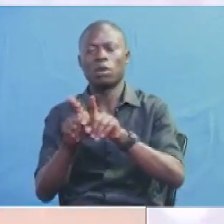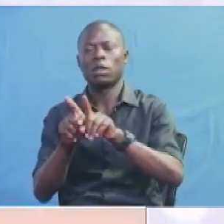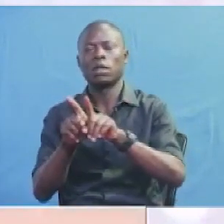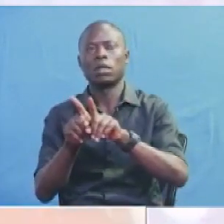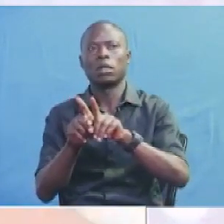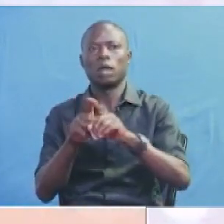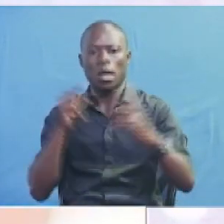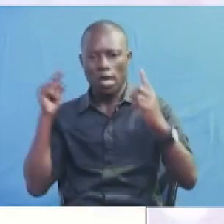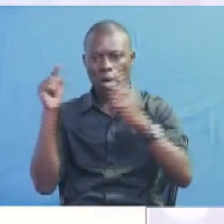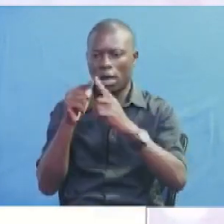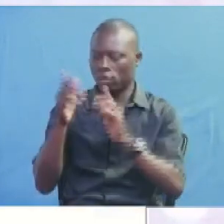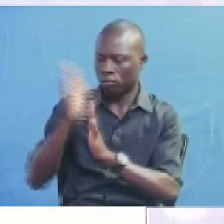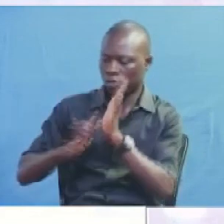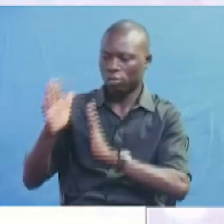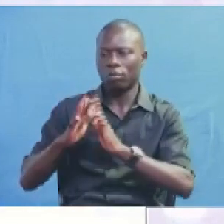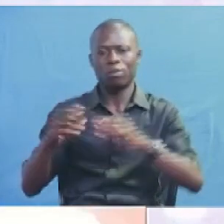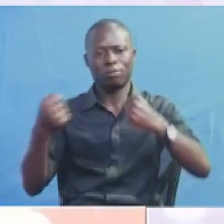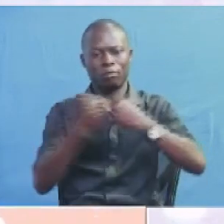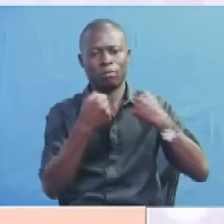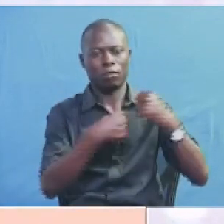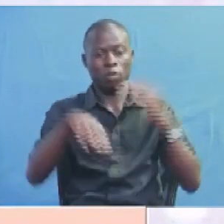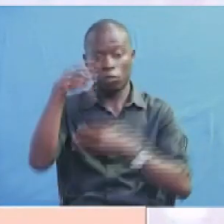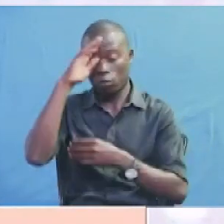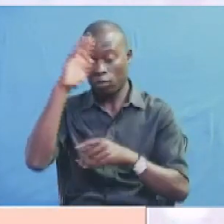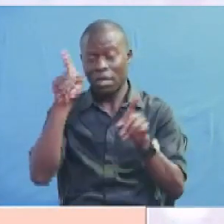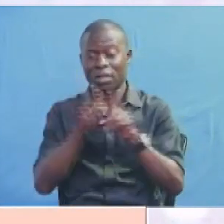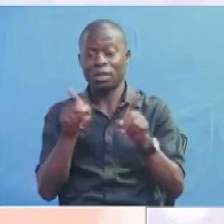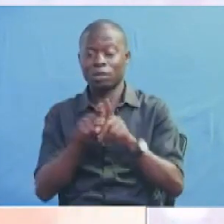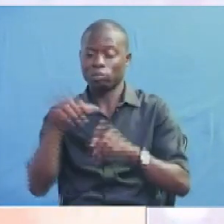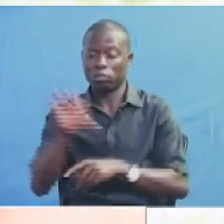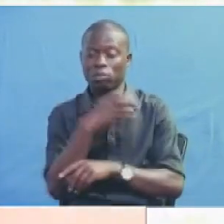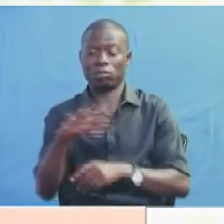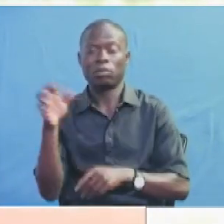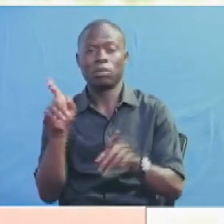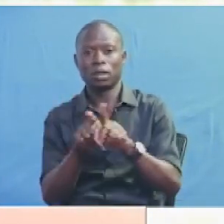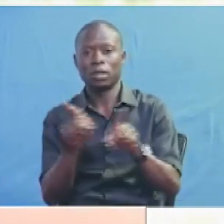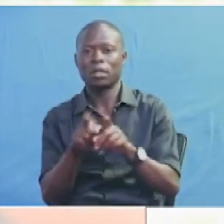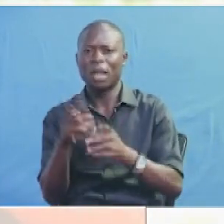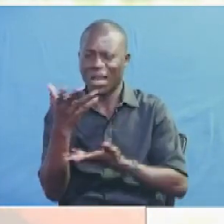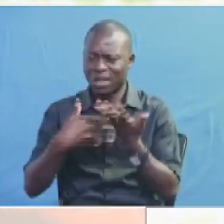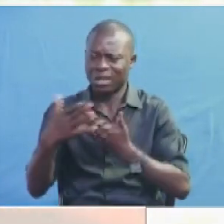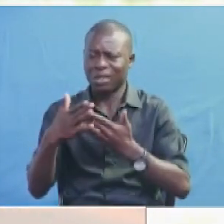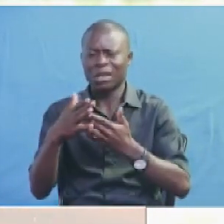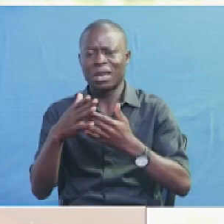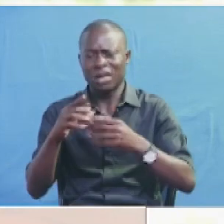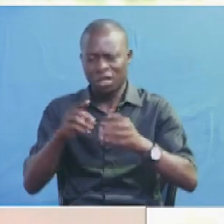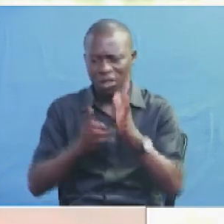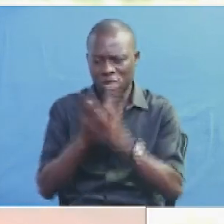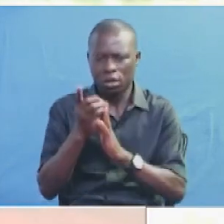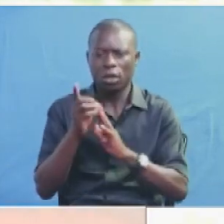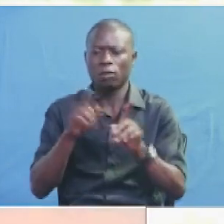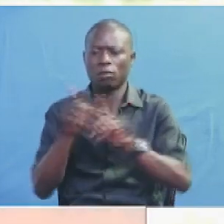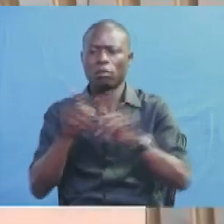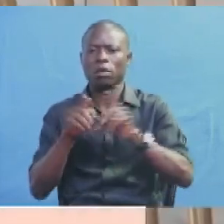lengo likiwa ni mpango wa kupambana na pombe haramu na madawa ya kulevya ili kujadili maendeleo katika vita dhidi